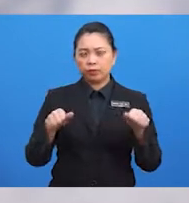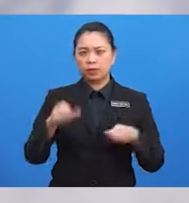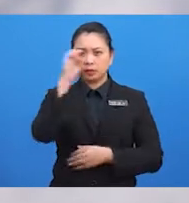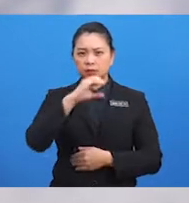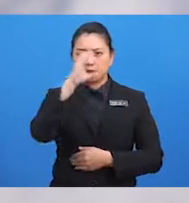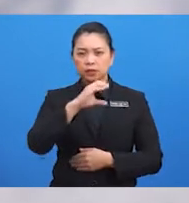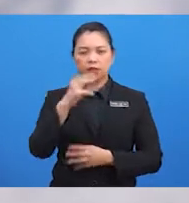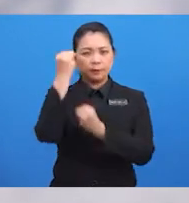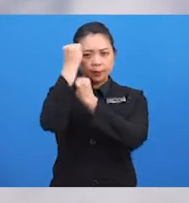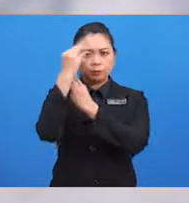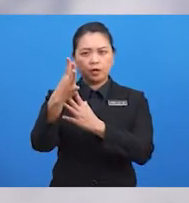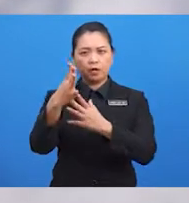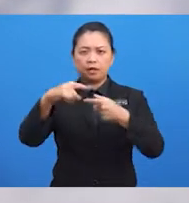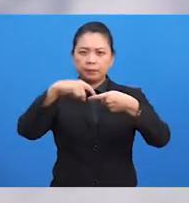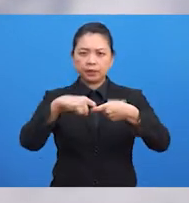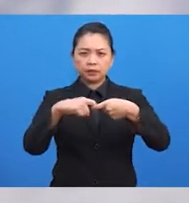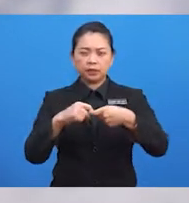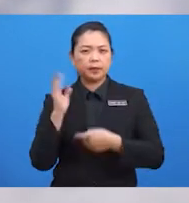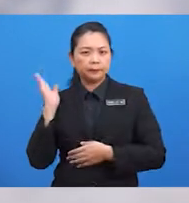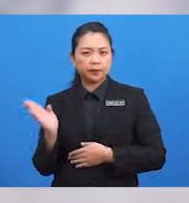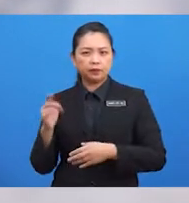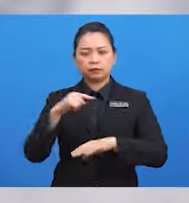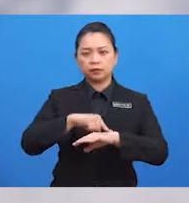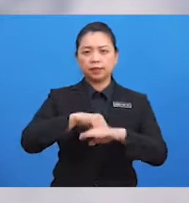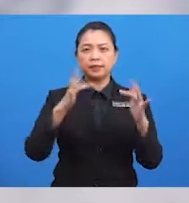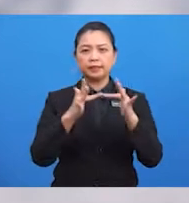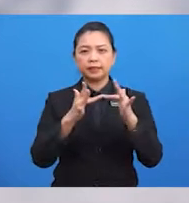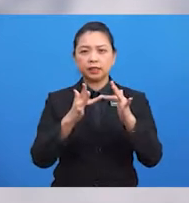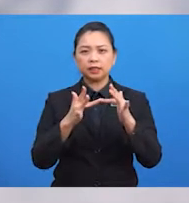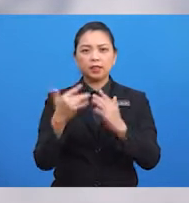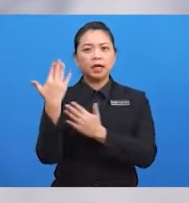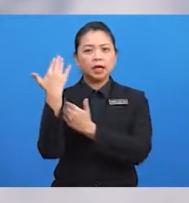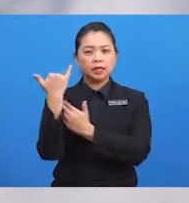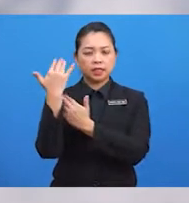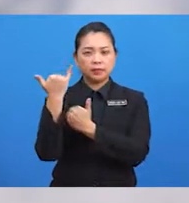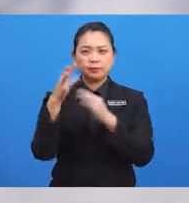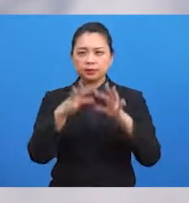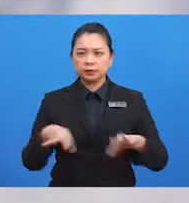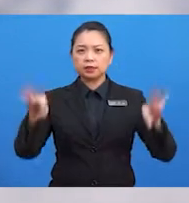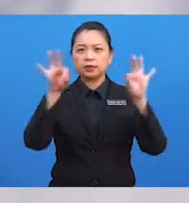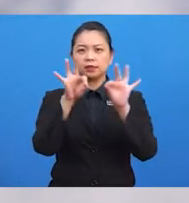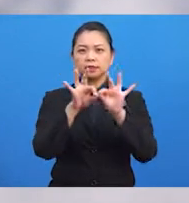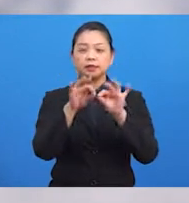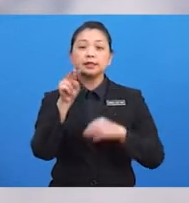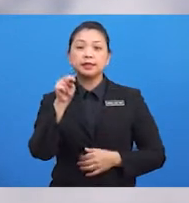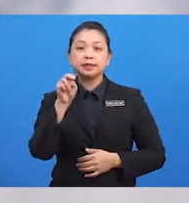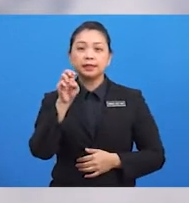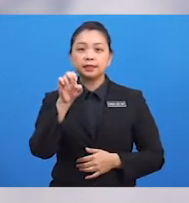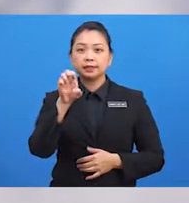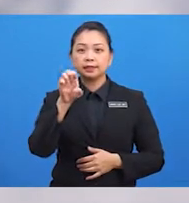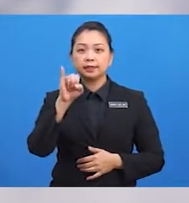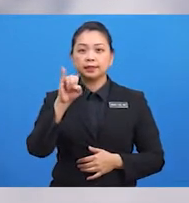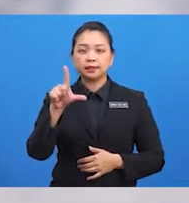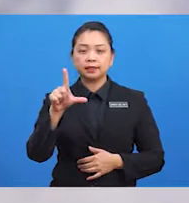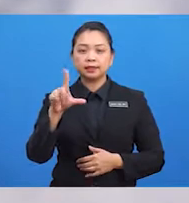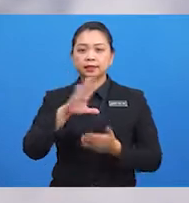mencari maklumat berkaitan beliau di internet. Semoga kisah beliau menjadi sumber